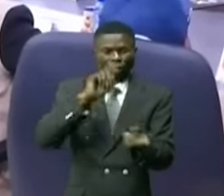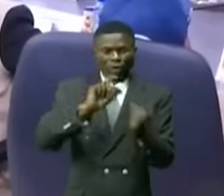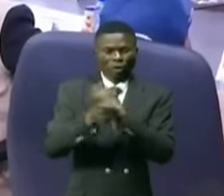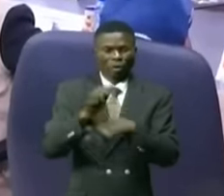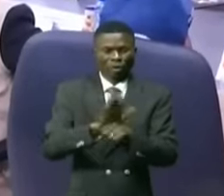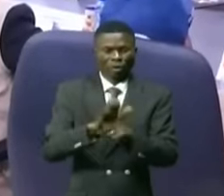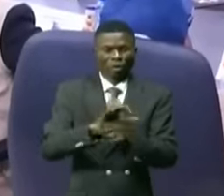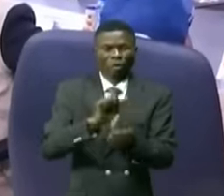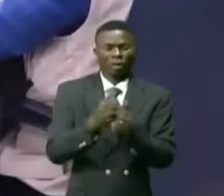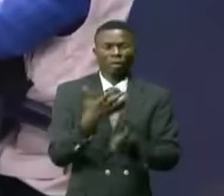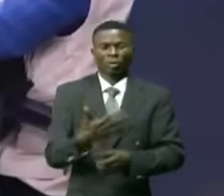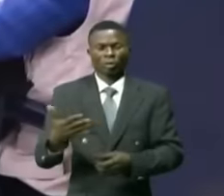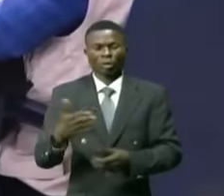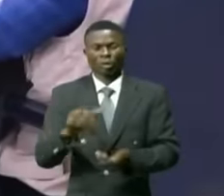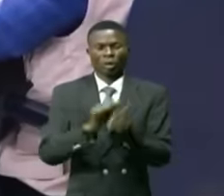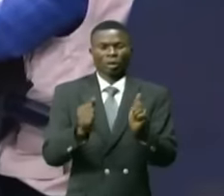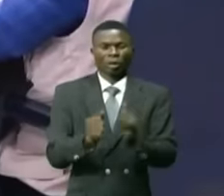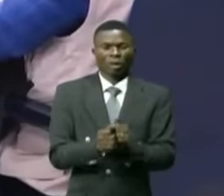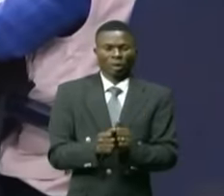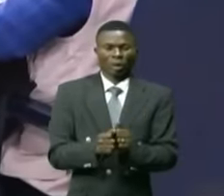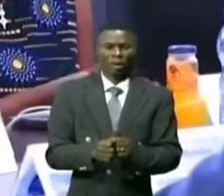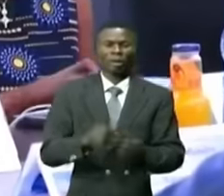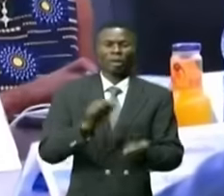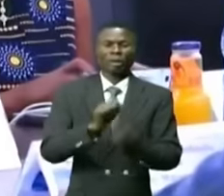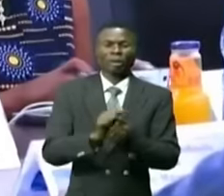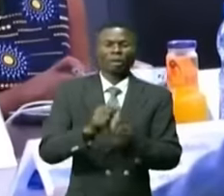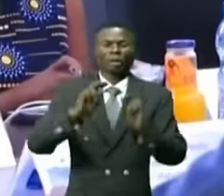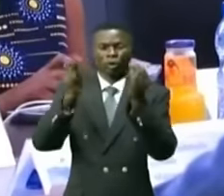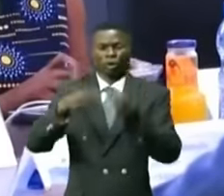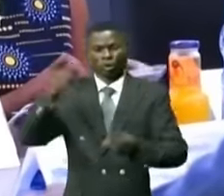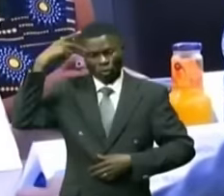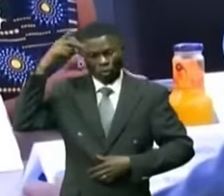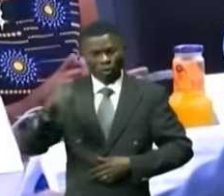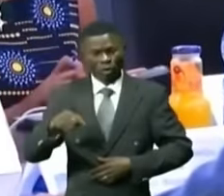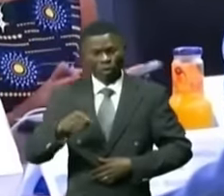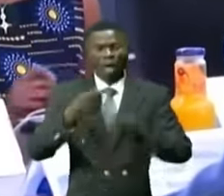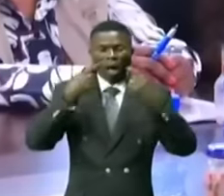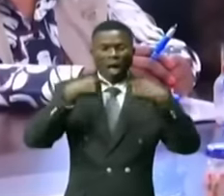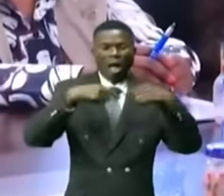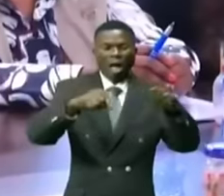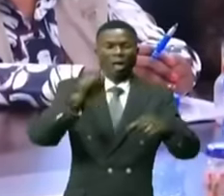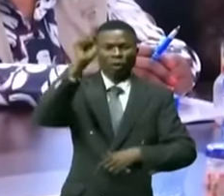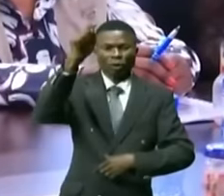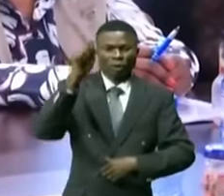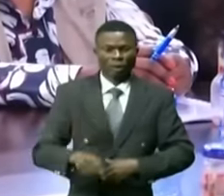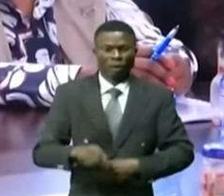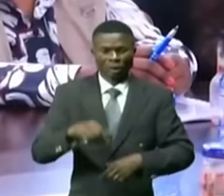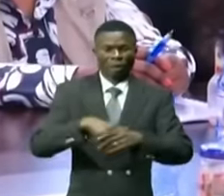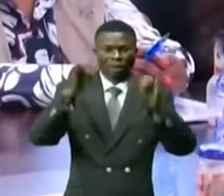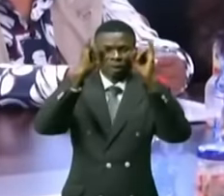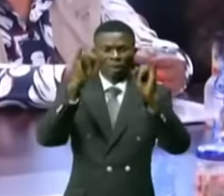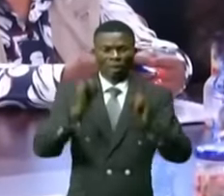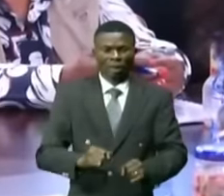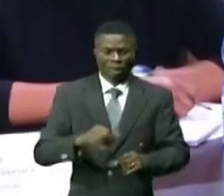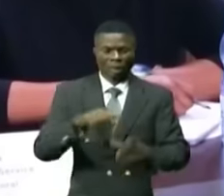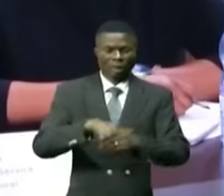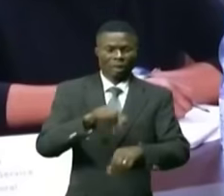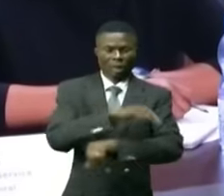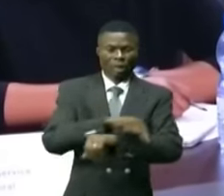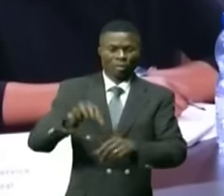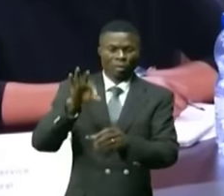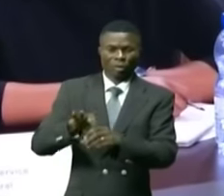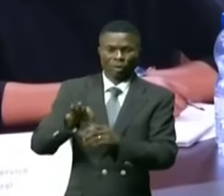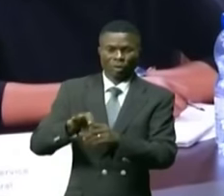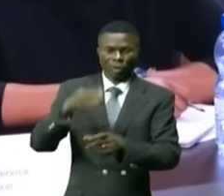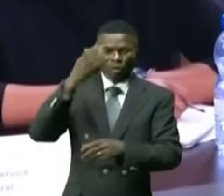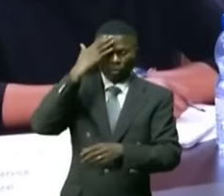cadre juridique et sur le plan de l'inclusivité des parties prenantes également. La publication des résultats sur le site internet à partir des bureaux de vote pour